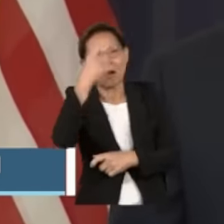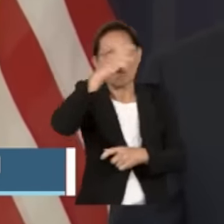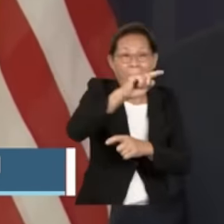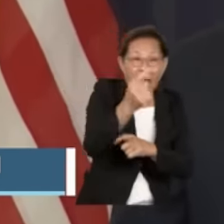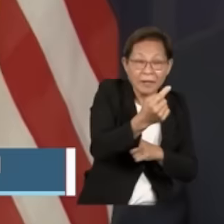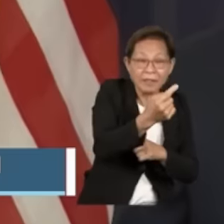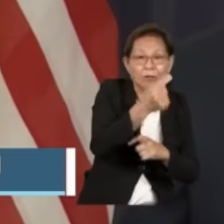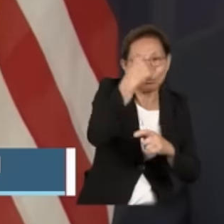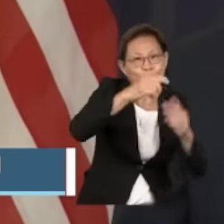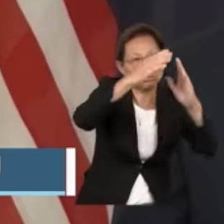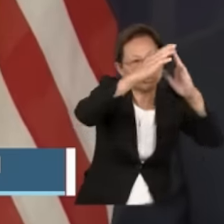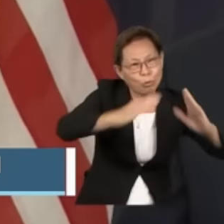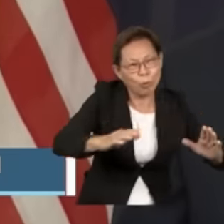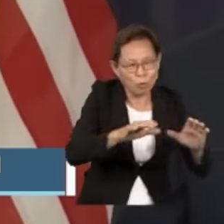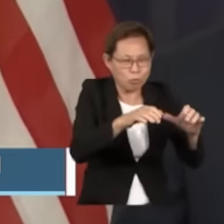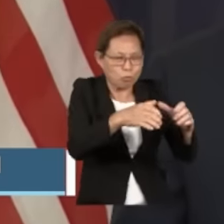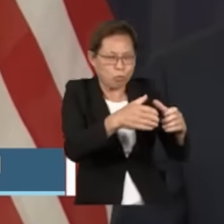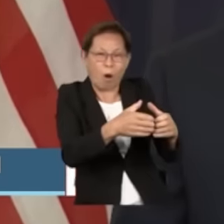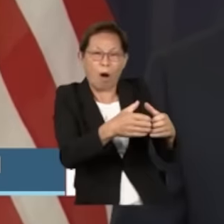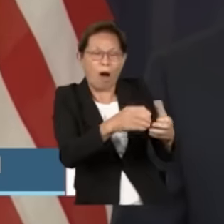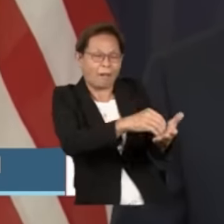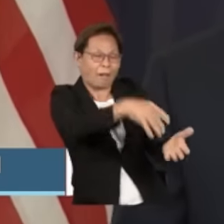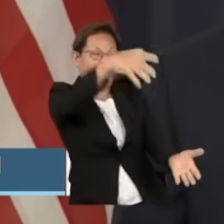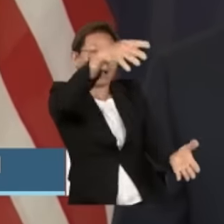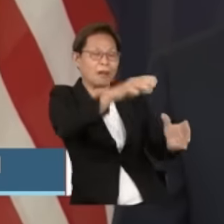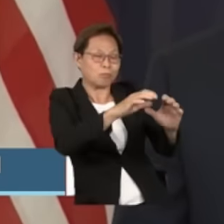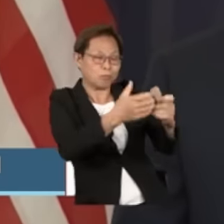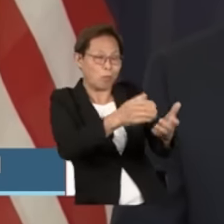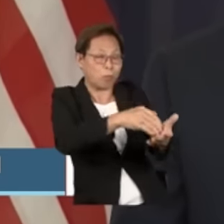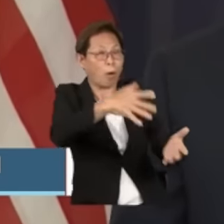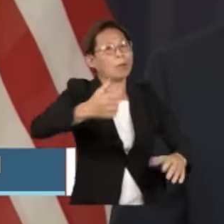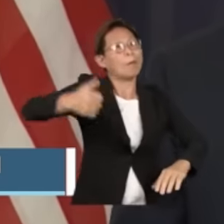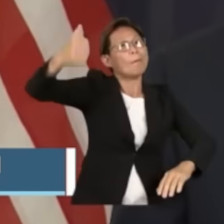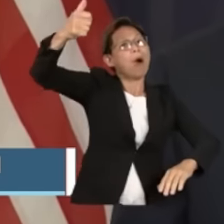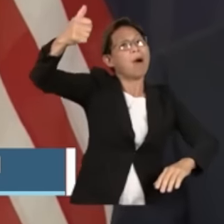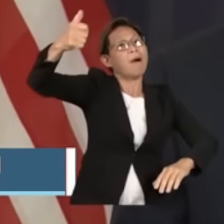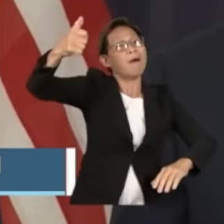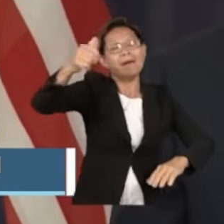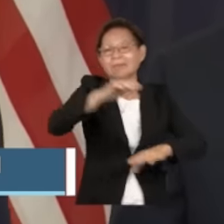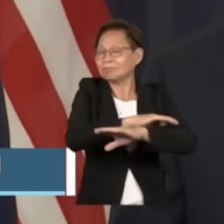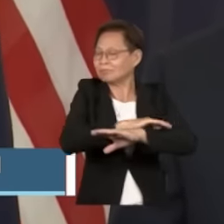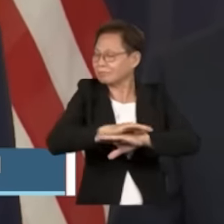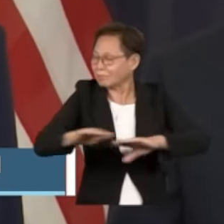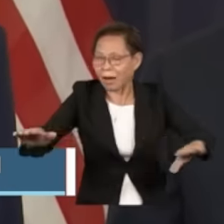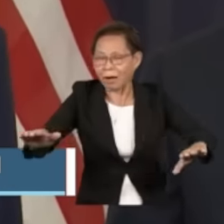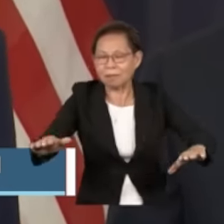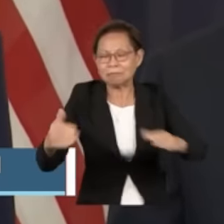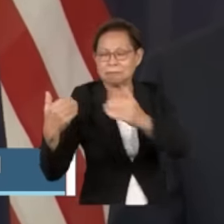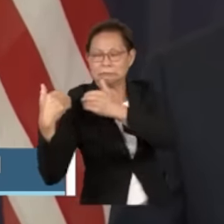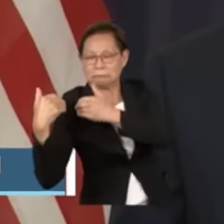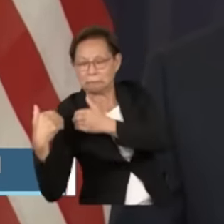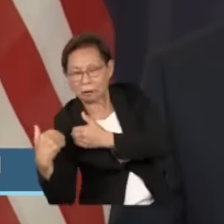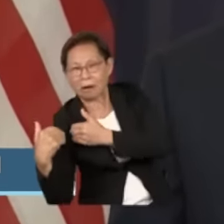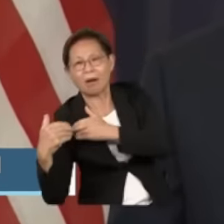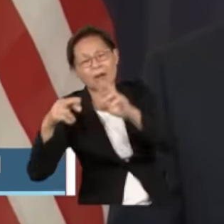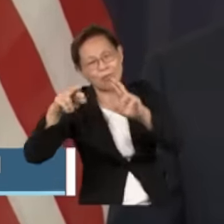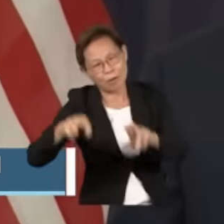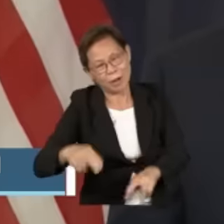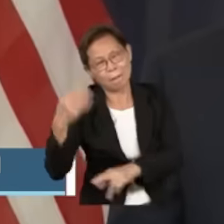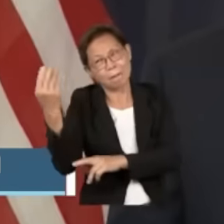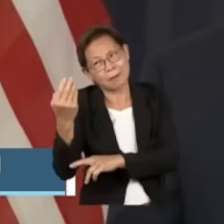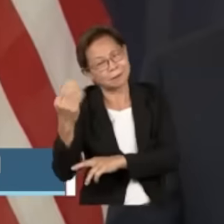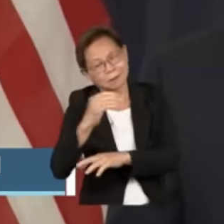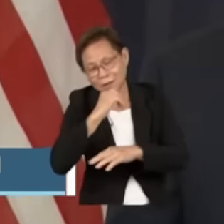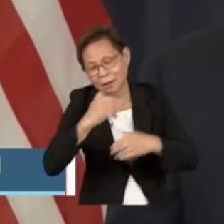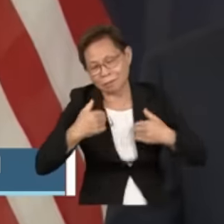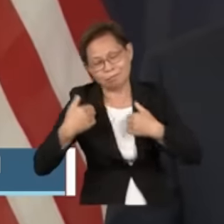rumah-rumah kelompok yang kaya di peringkat teratas, tidak langsung membebankan